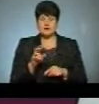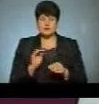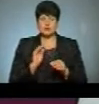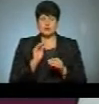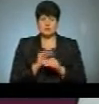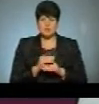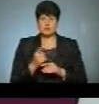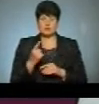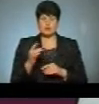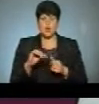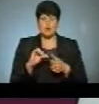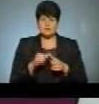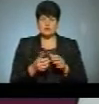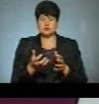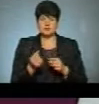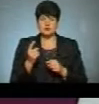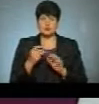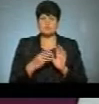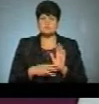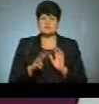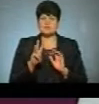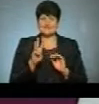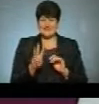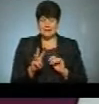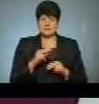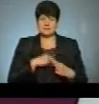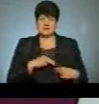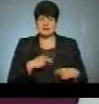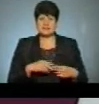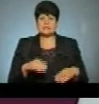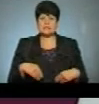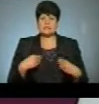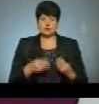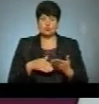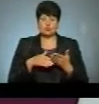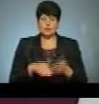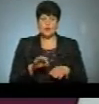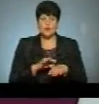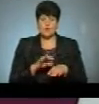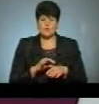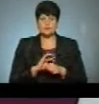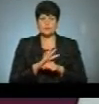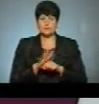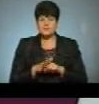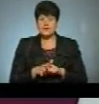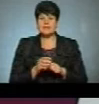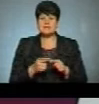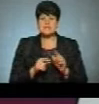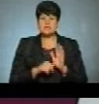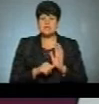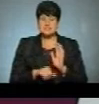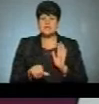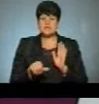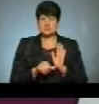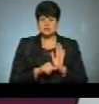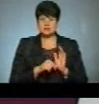у розмірі окладу отримали 183 медпрацівники лікарень Тернополя, які надають допомогу хворим на COVID-19. Це